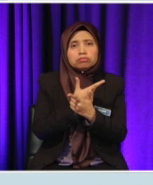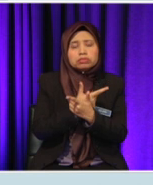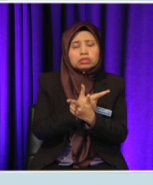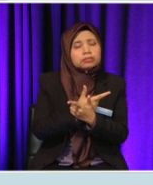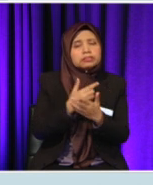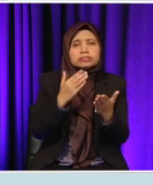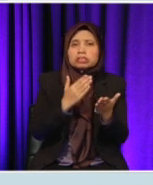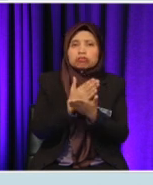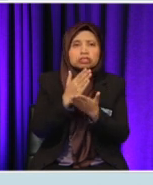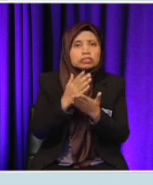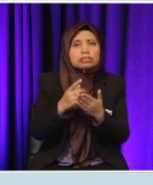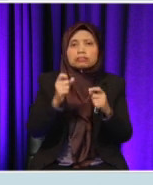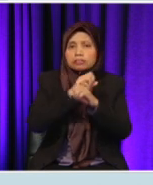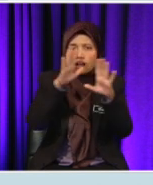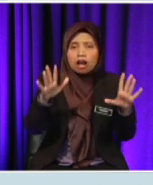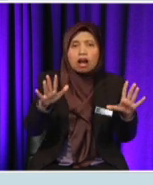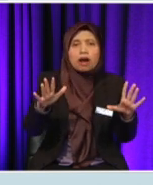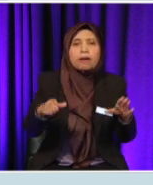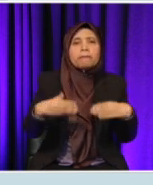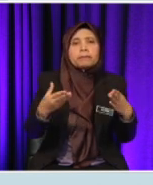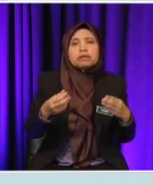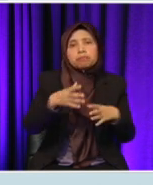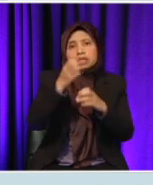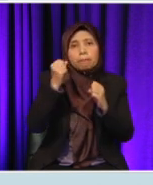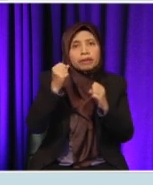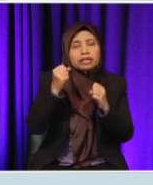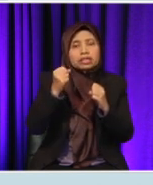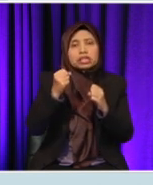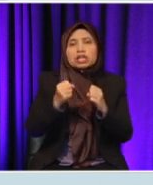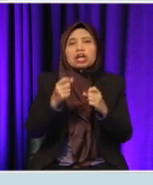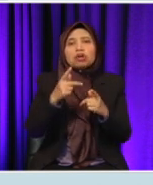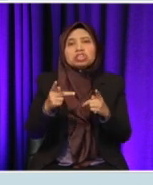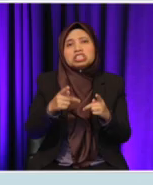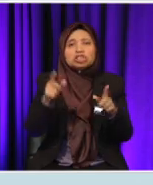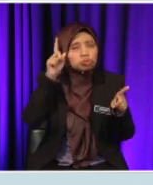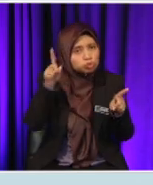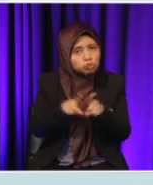memberi pendapat dengan jelas walaupun ternyata itu tidak menyokong perempuan